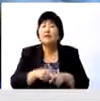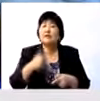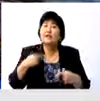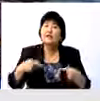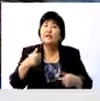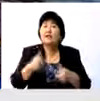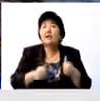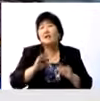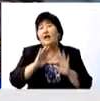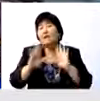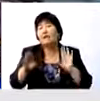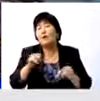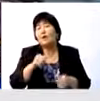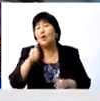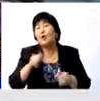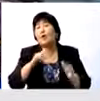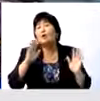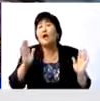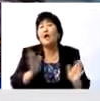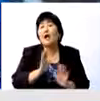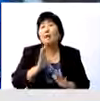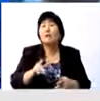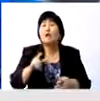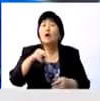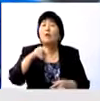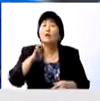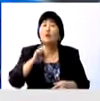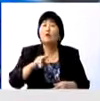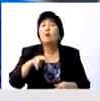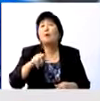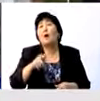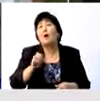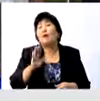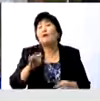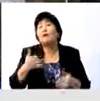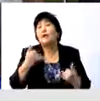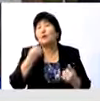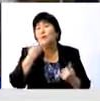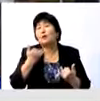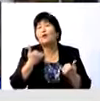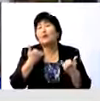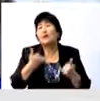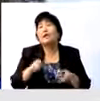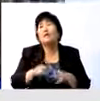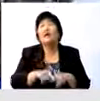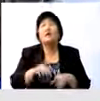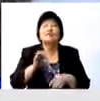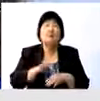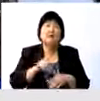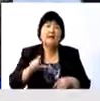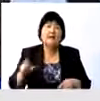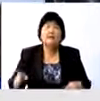выставки работ конкурса песен пословиц и поговорок это тоже благотворно влияет на пациентов